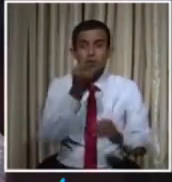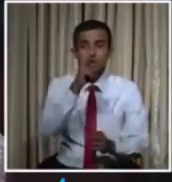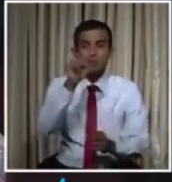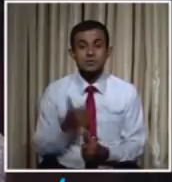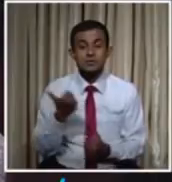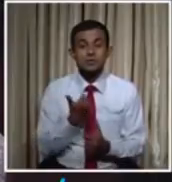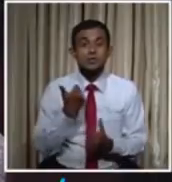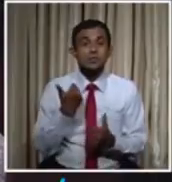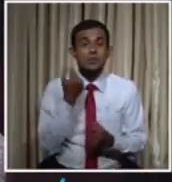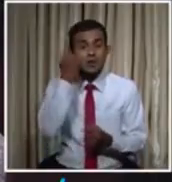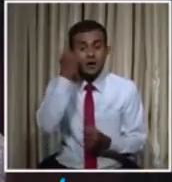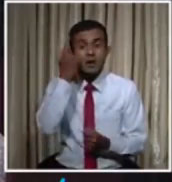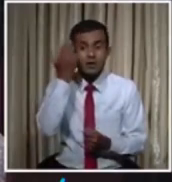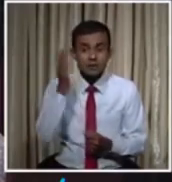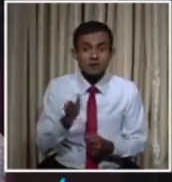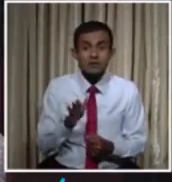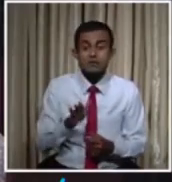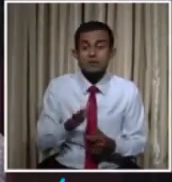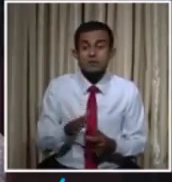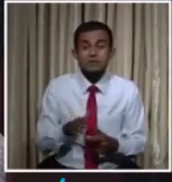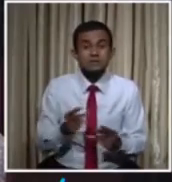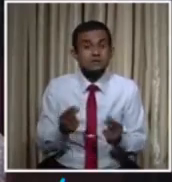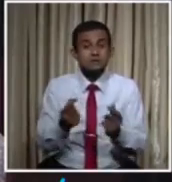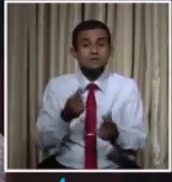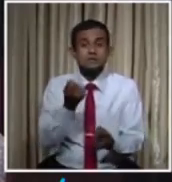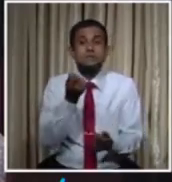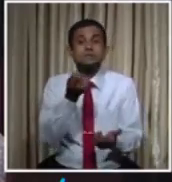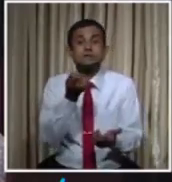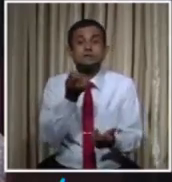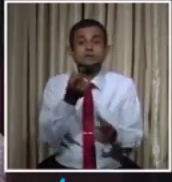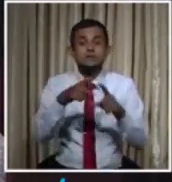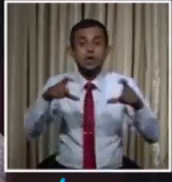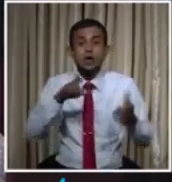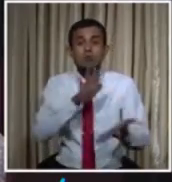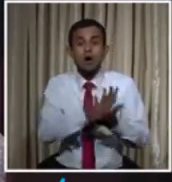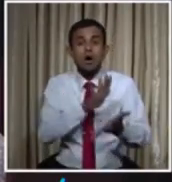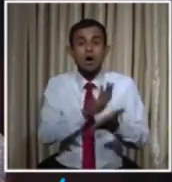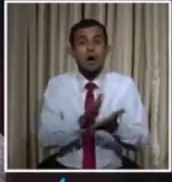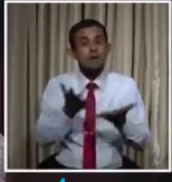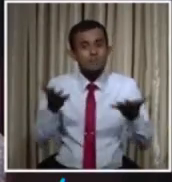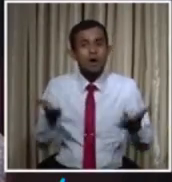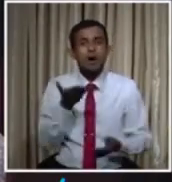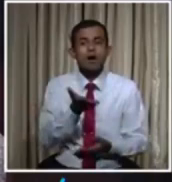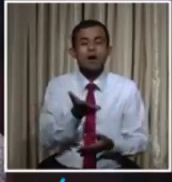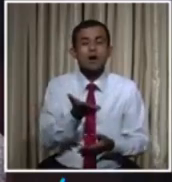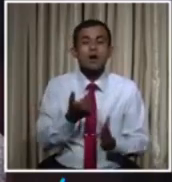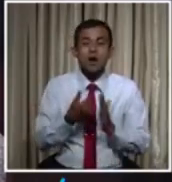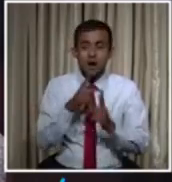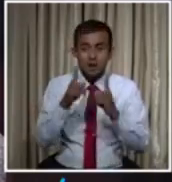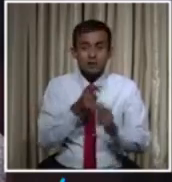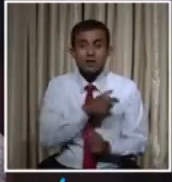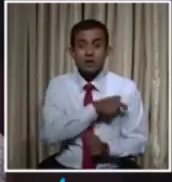12.8ක් වෙනවා අද ඉතාමත්ම ශීඝ්‍ර ලෙස මුදල් අච්චු ගන්න ඇත්ත වශයෙන්ම කරු කතානායකතුමනි